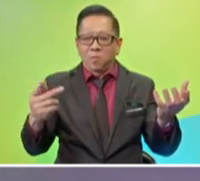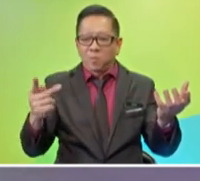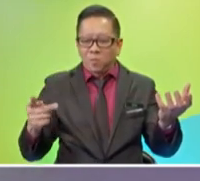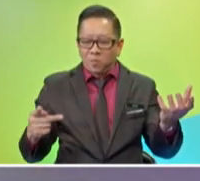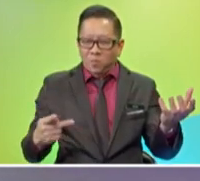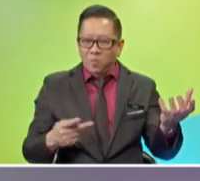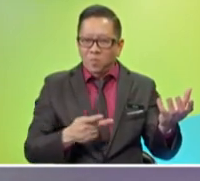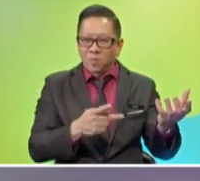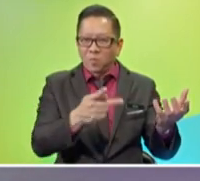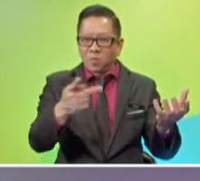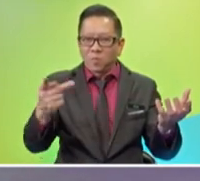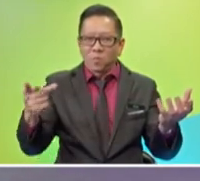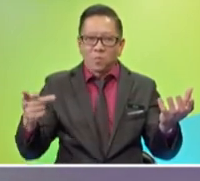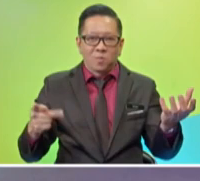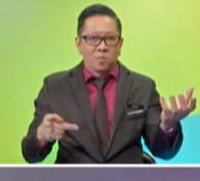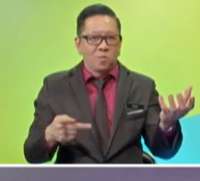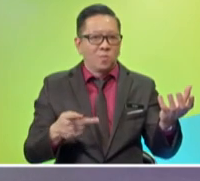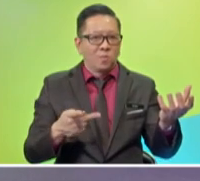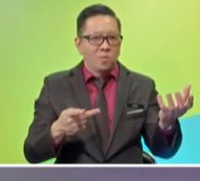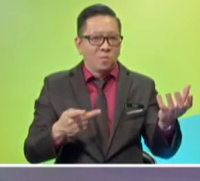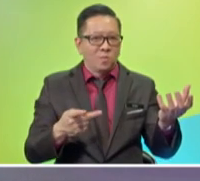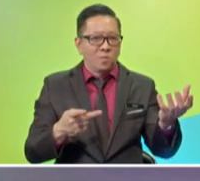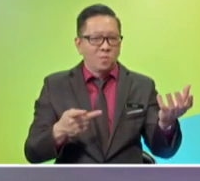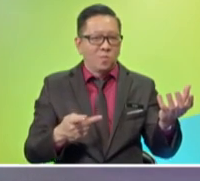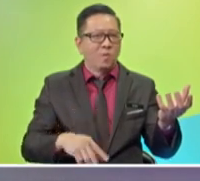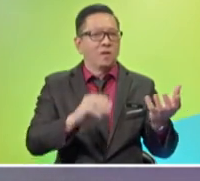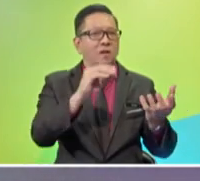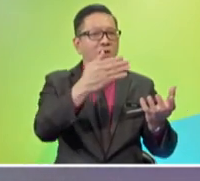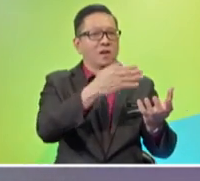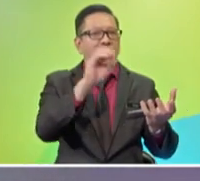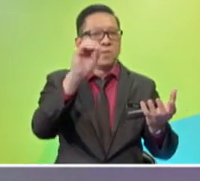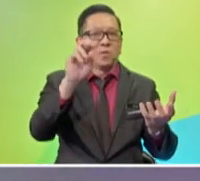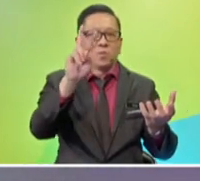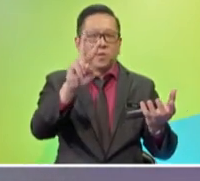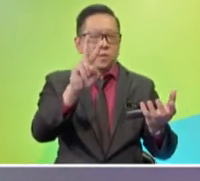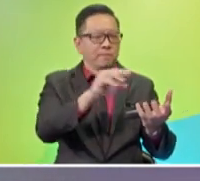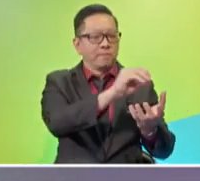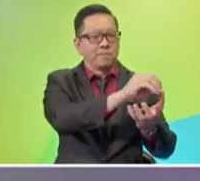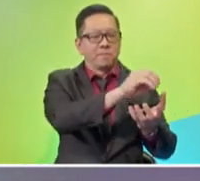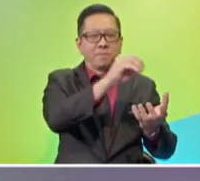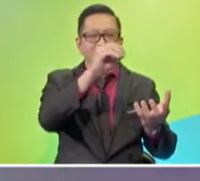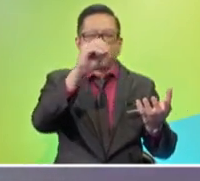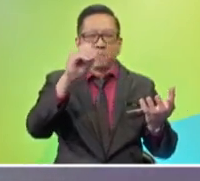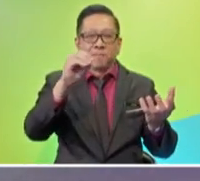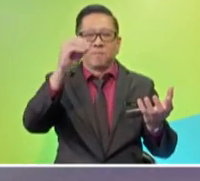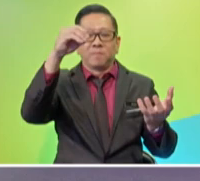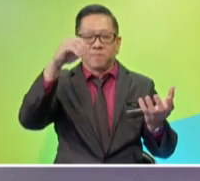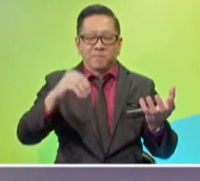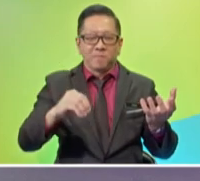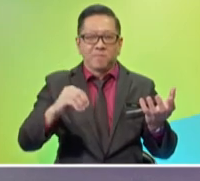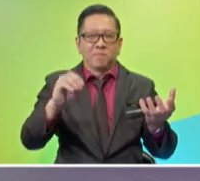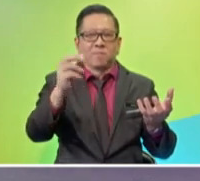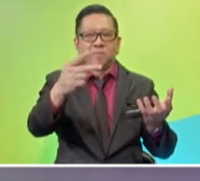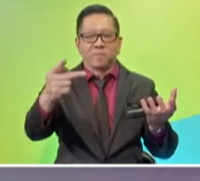kolam. Okey. Ikan yang kedua. Ya, betul. Baiklah. Ikan